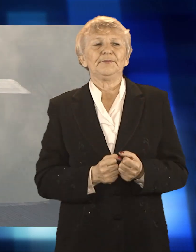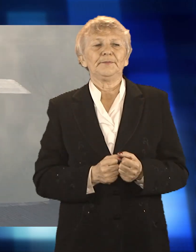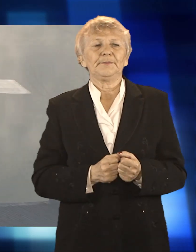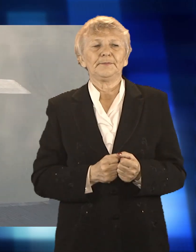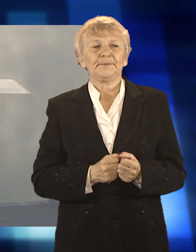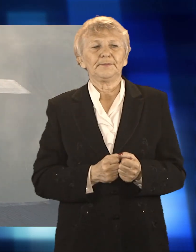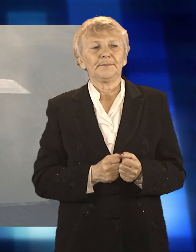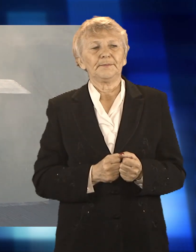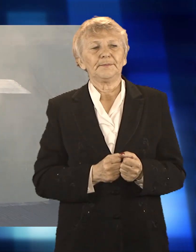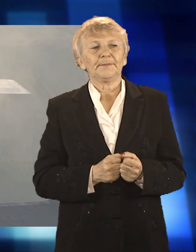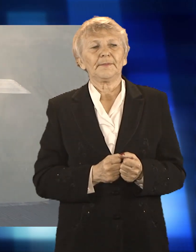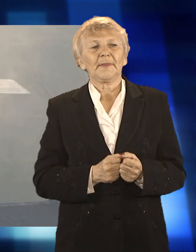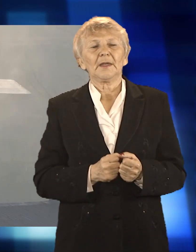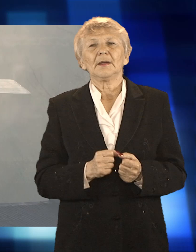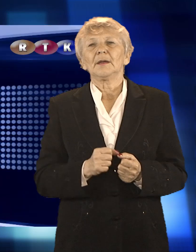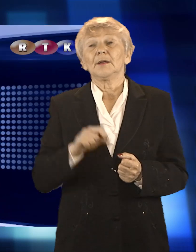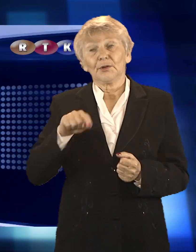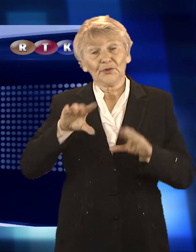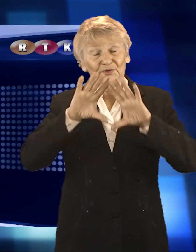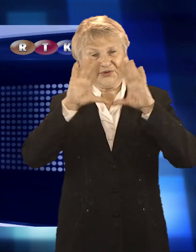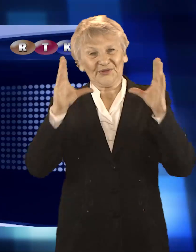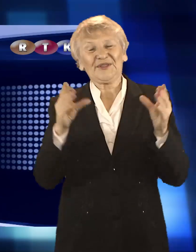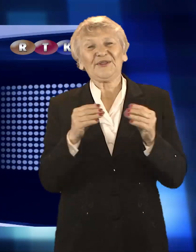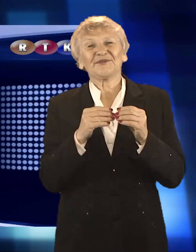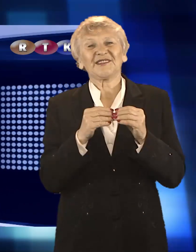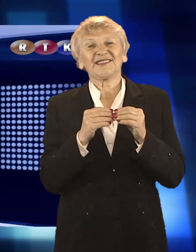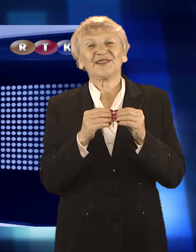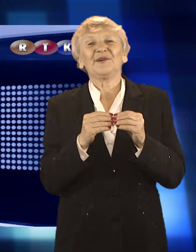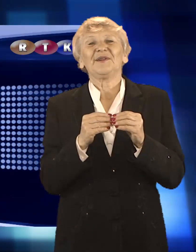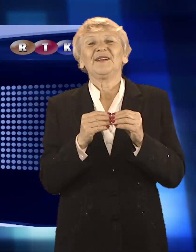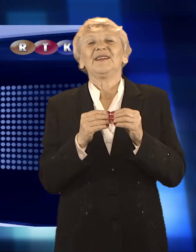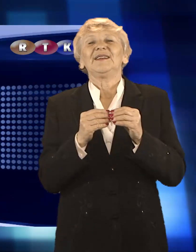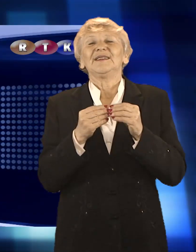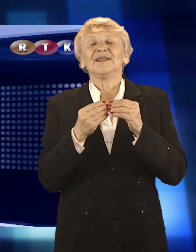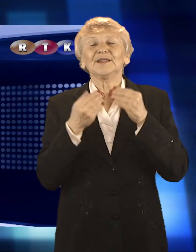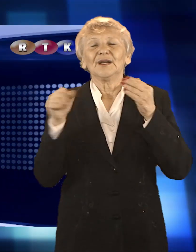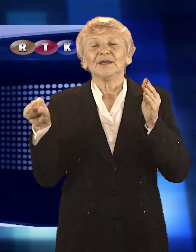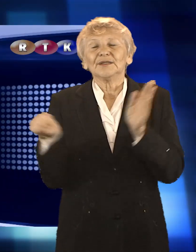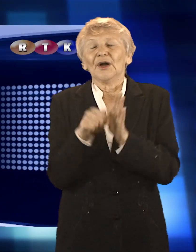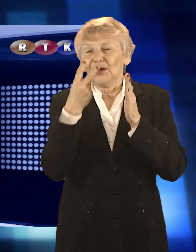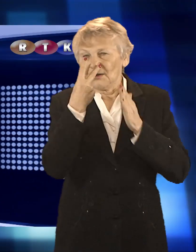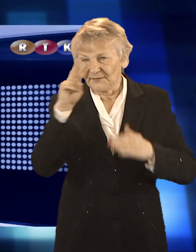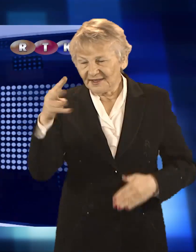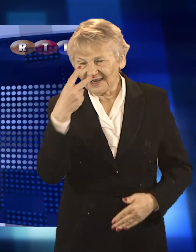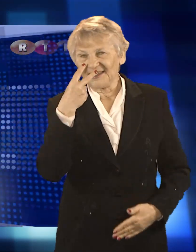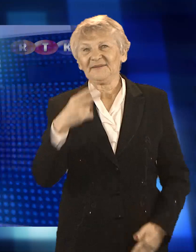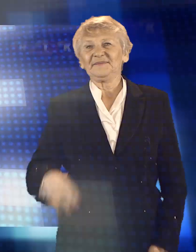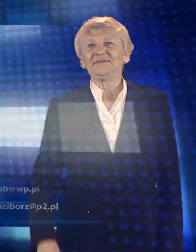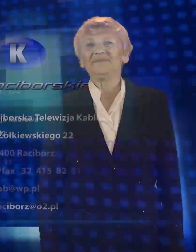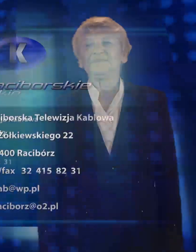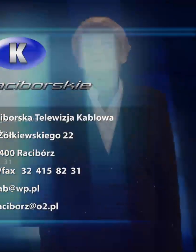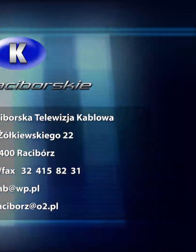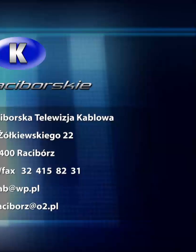które wdychamy znacznie krócej. To wszystko, co dziś dla Państwa przygotowaliśmy. Dziękuję za uwagę i do zobaczenia.